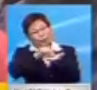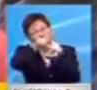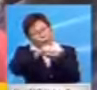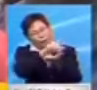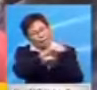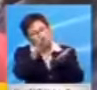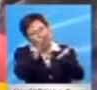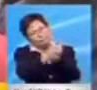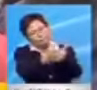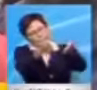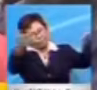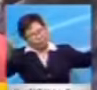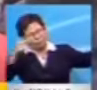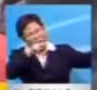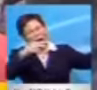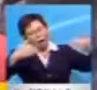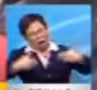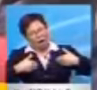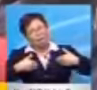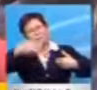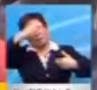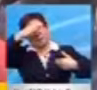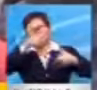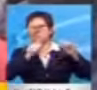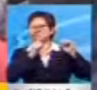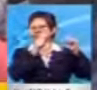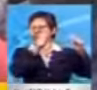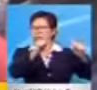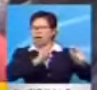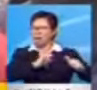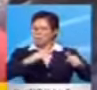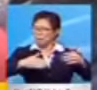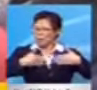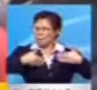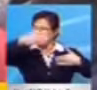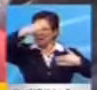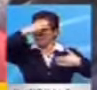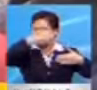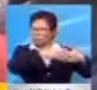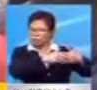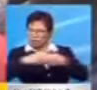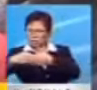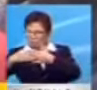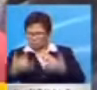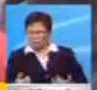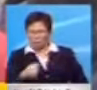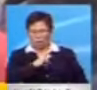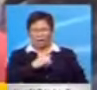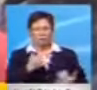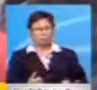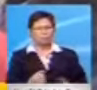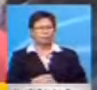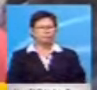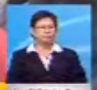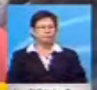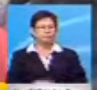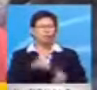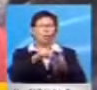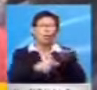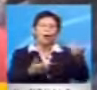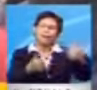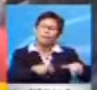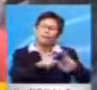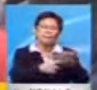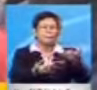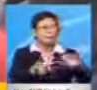papers proud to have a dad like that and i'm happy that Where my dad has lead me to today Whatever has happened was